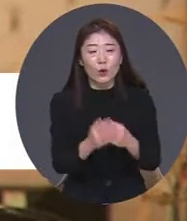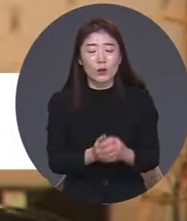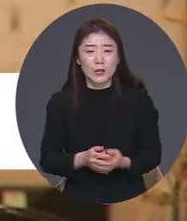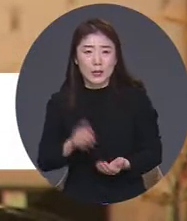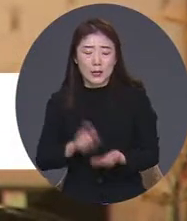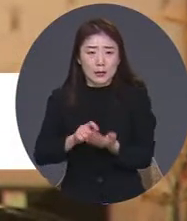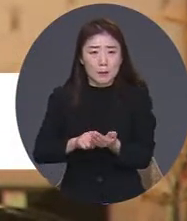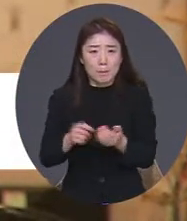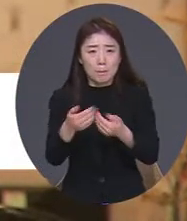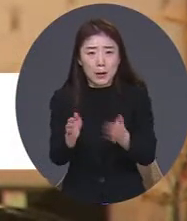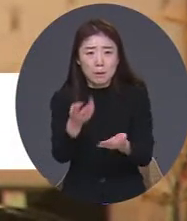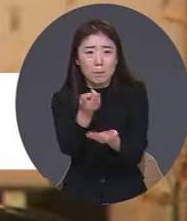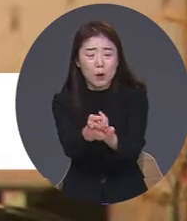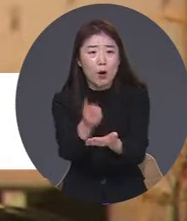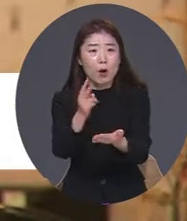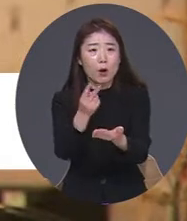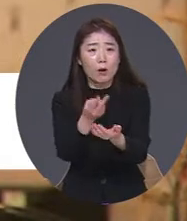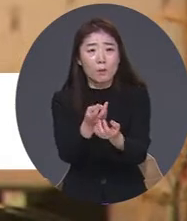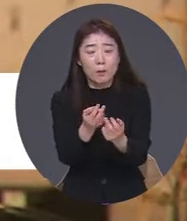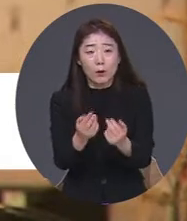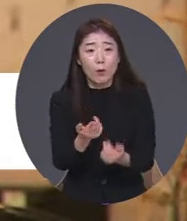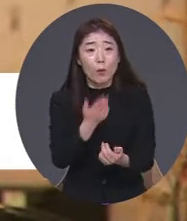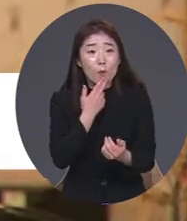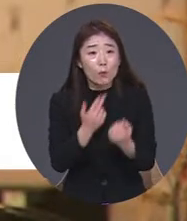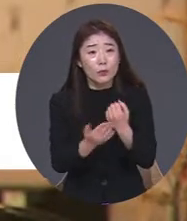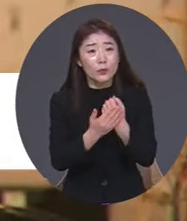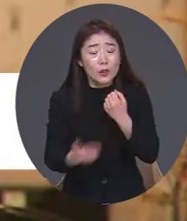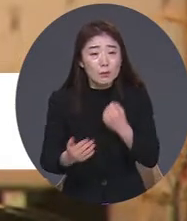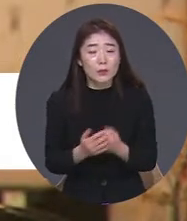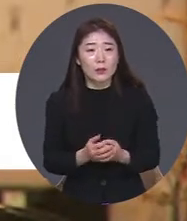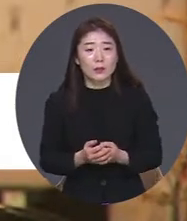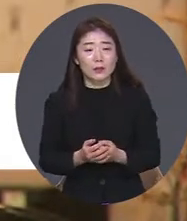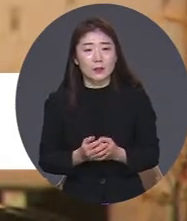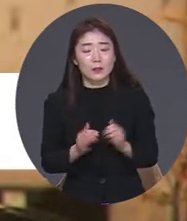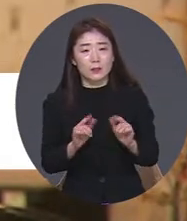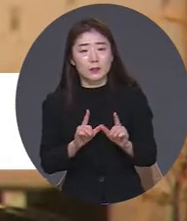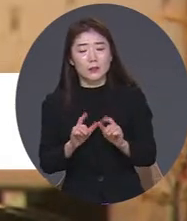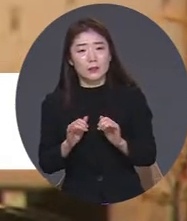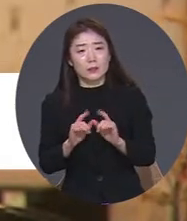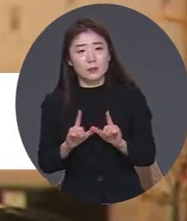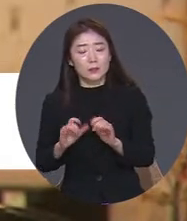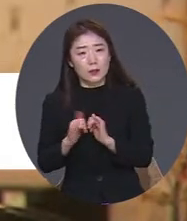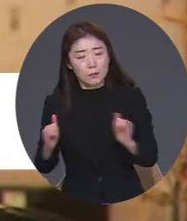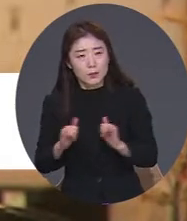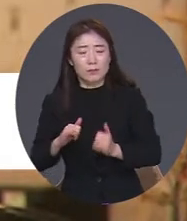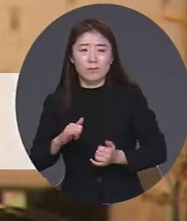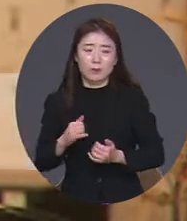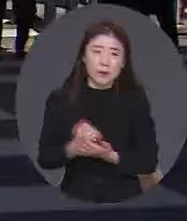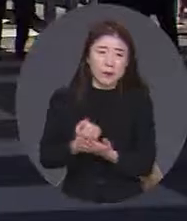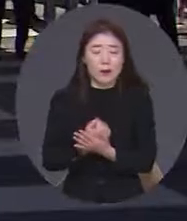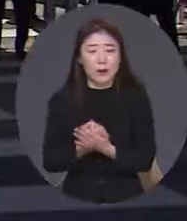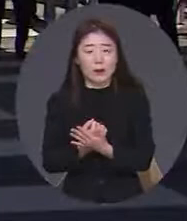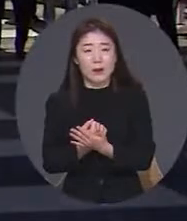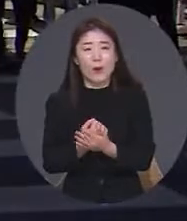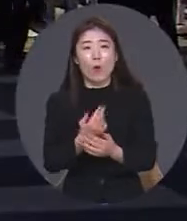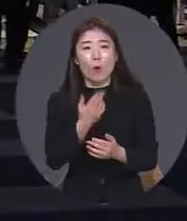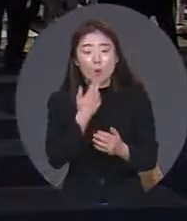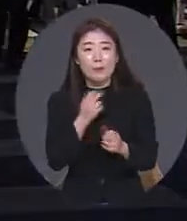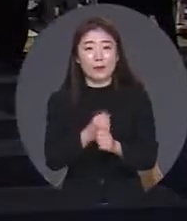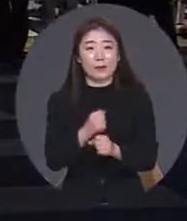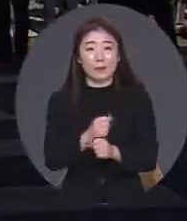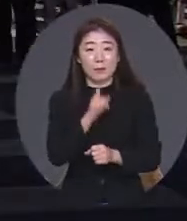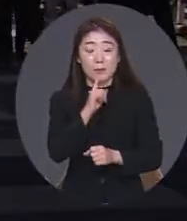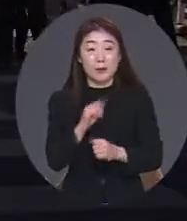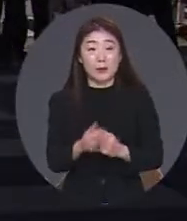부족해 국민들이 발을 동동 구르며 피눈물을 흘리지 않도록 할 것입니다.